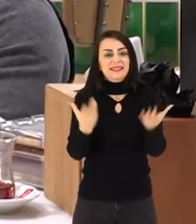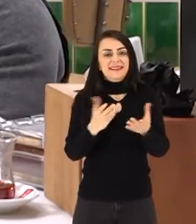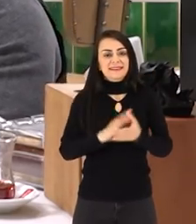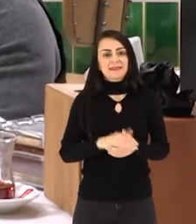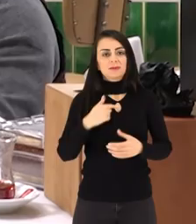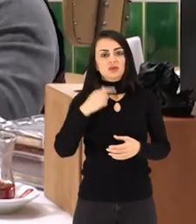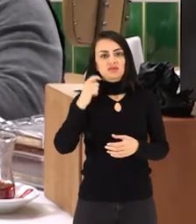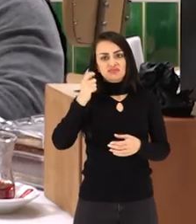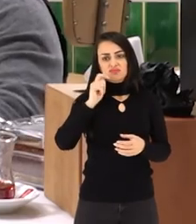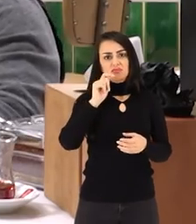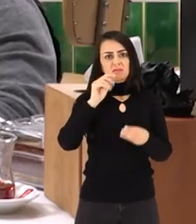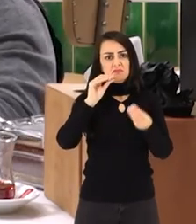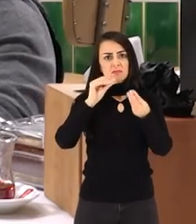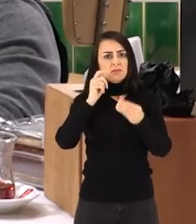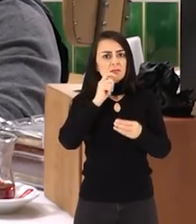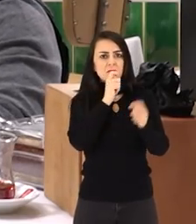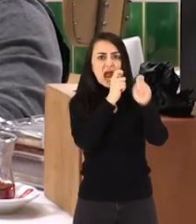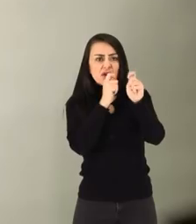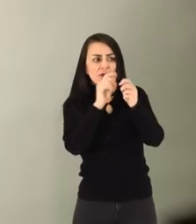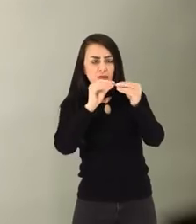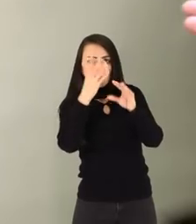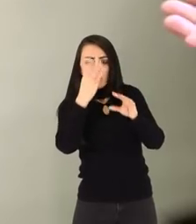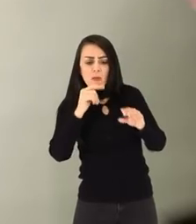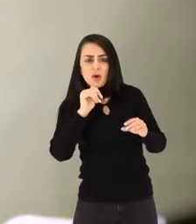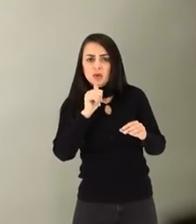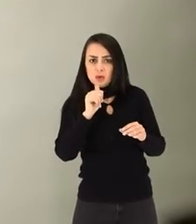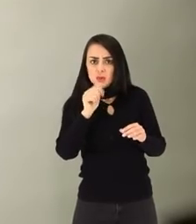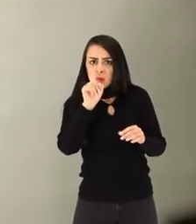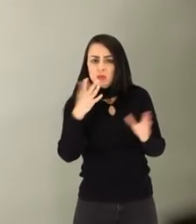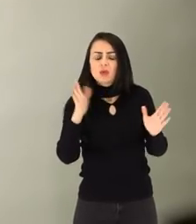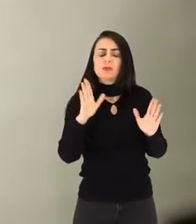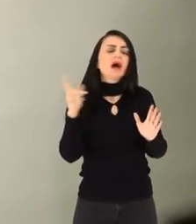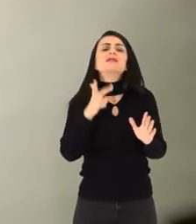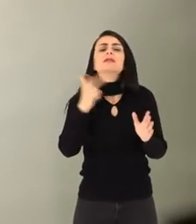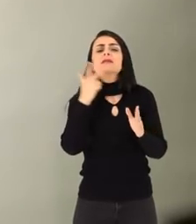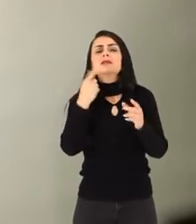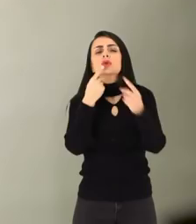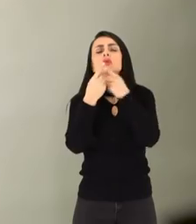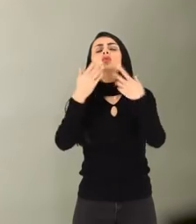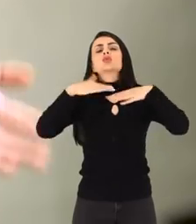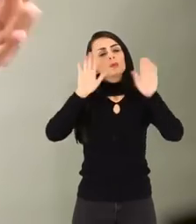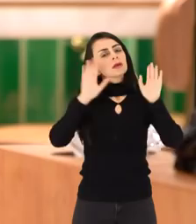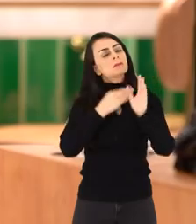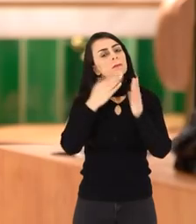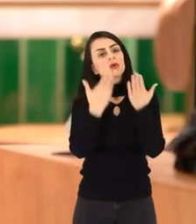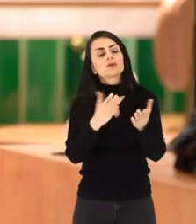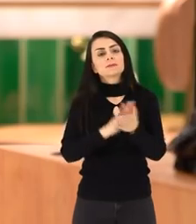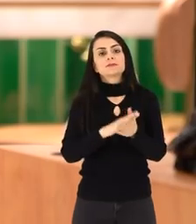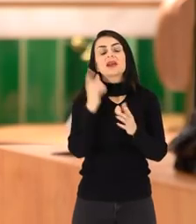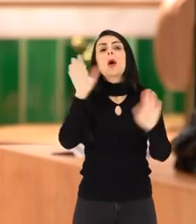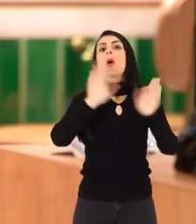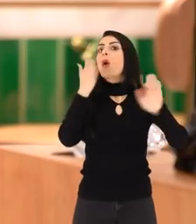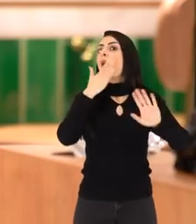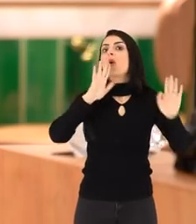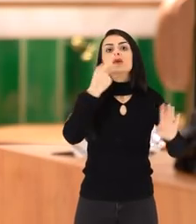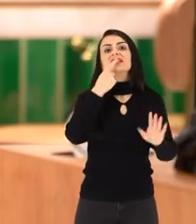mikrofona da vurup duruyorum ama inşallah sorun yaşamayacağız sonra. Hızlı gitmeyelim. Özür dilerim. Buyurun. Estağfurullah. Evet, dil tarihi. İşte ben yok, dil tarihi